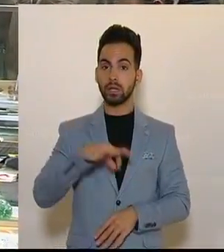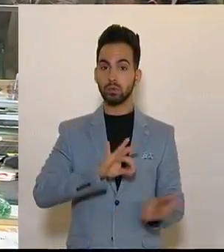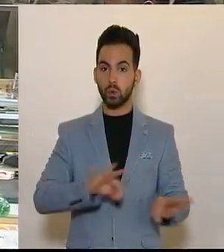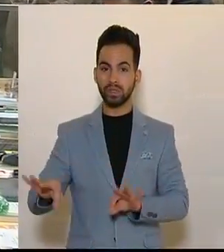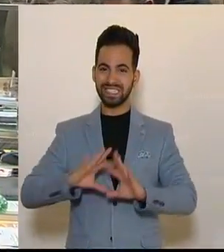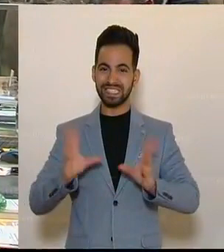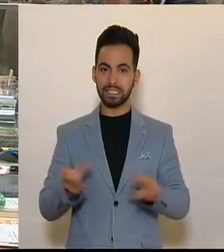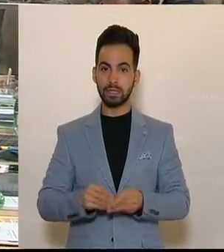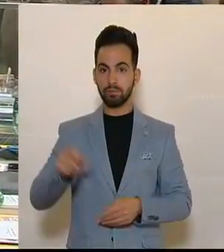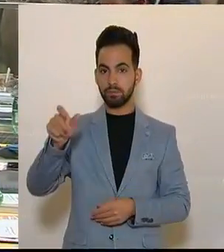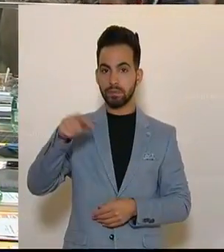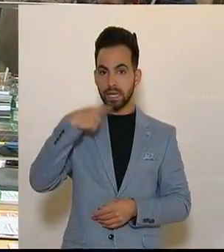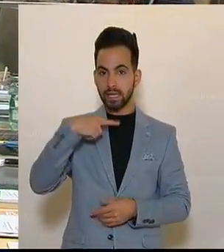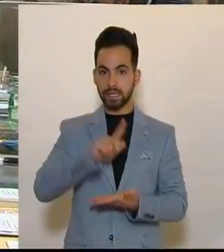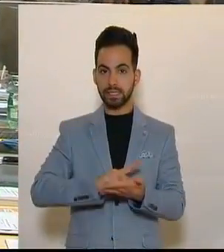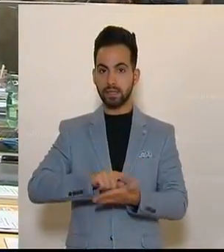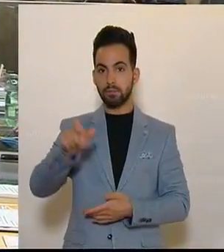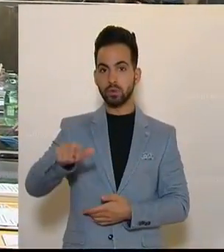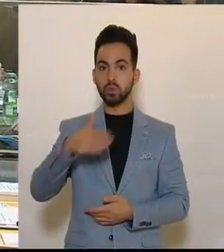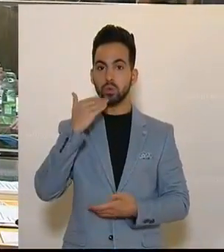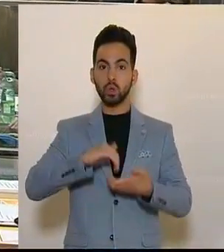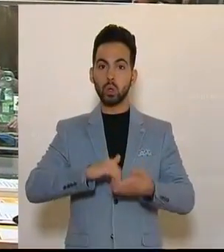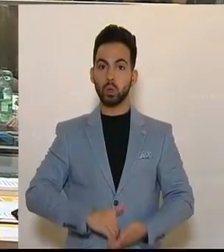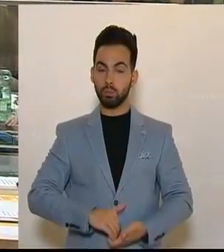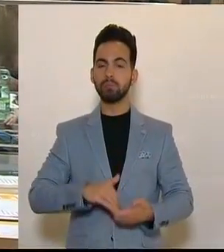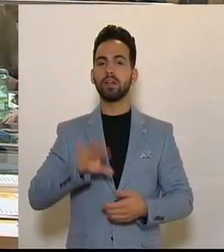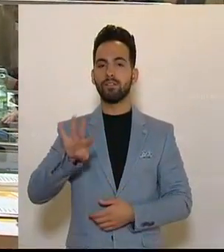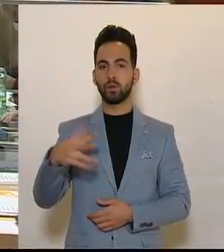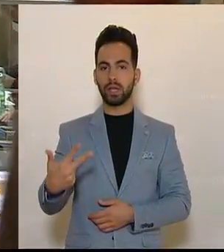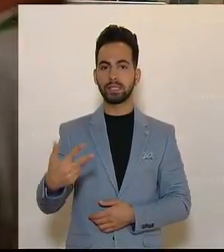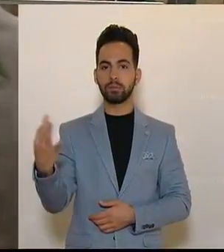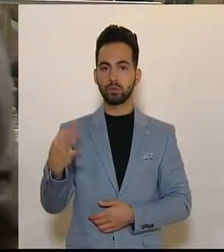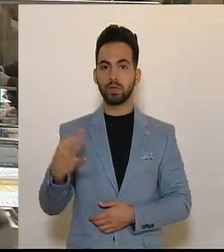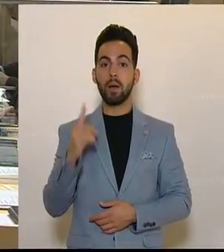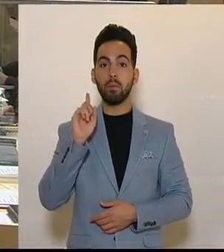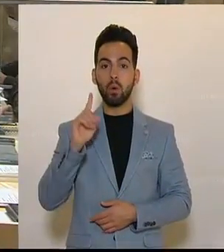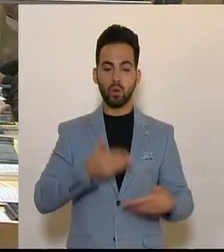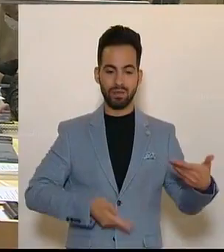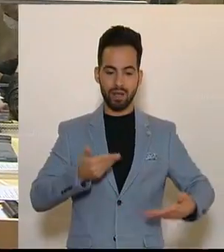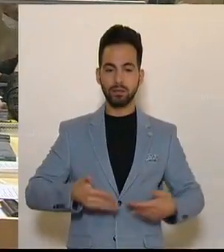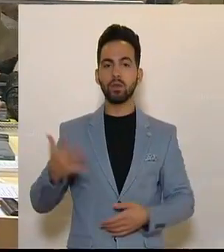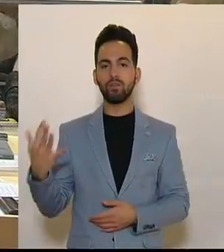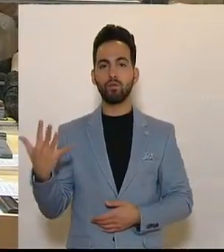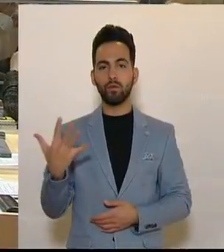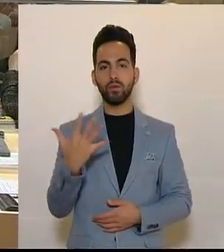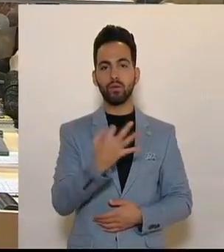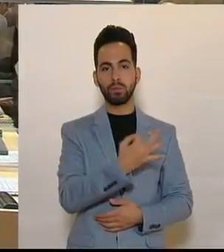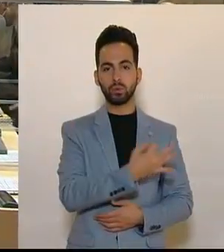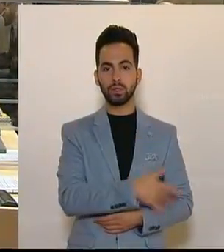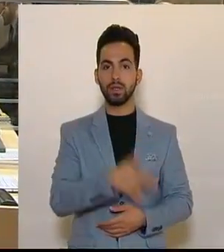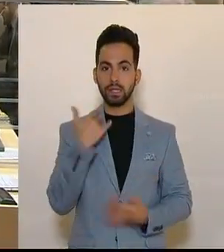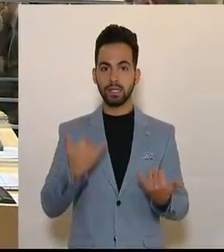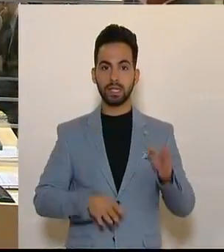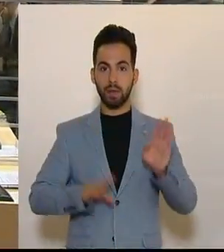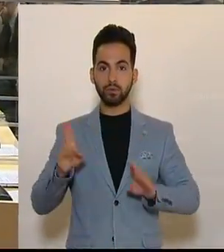von jenen Abgeordneten, die keinem Club angehören, 34 Minuten und die Redezeit pro Debatte 5. Wir dürfen gleich zur Abstimmung kommen. Wer